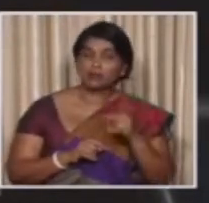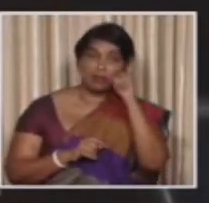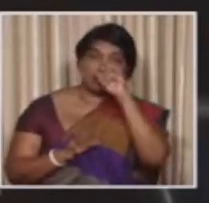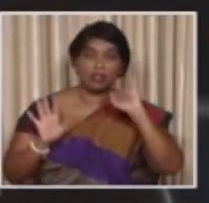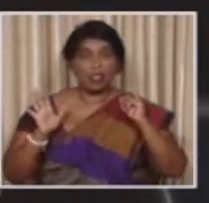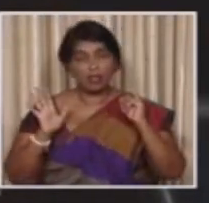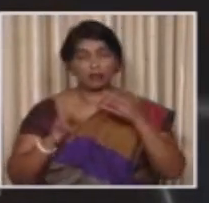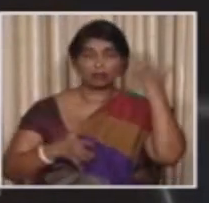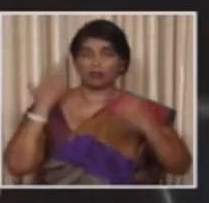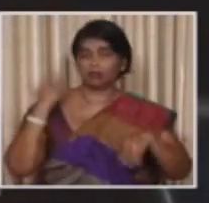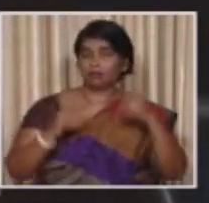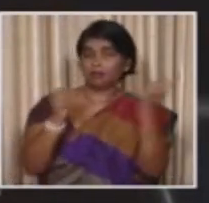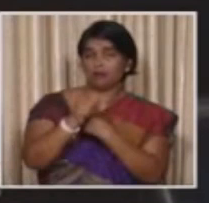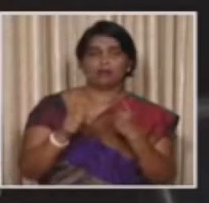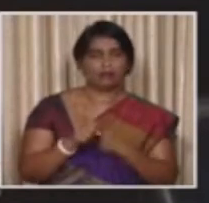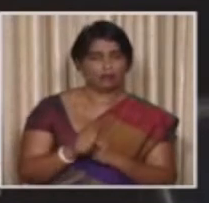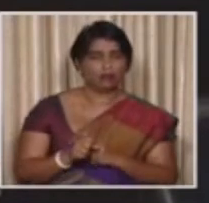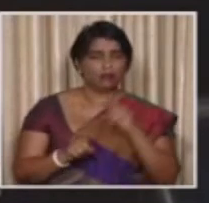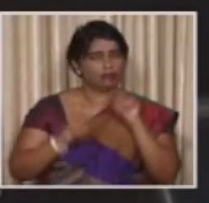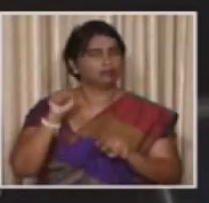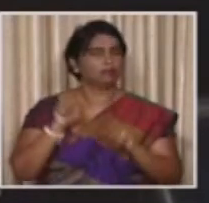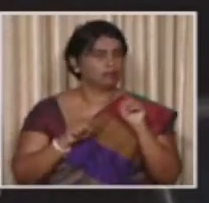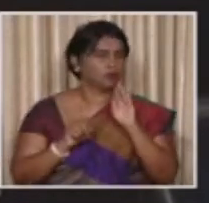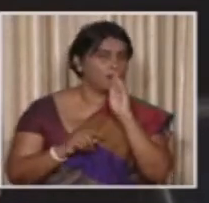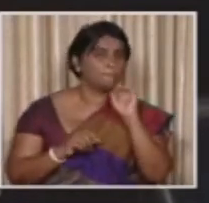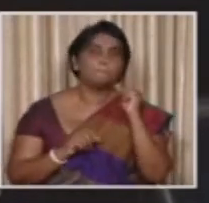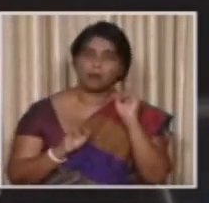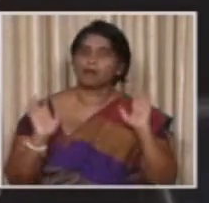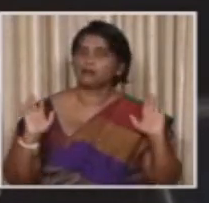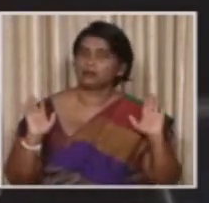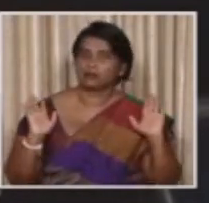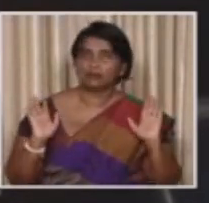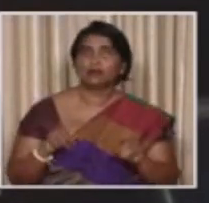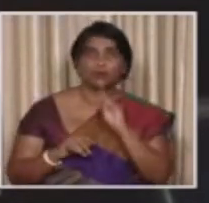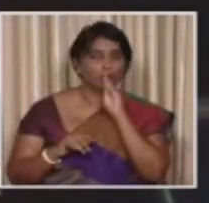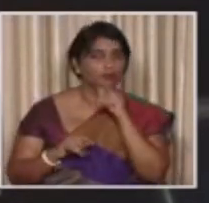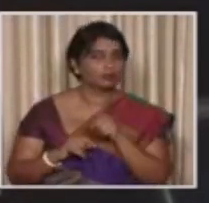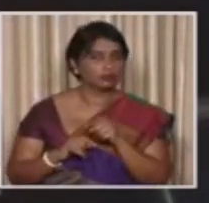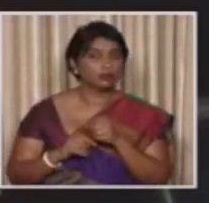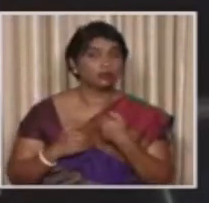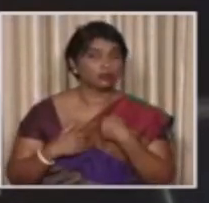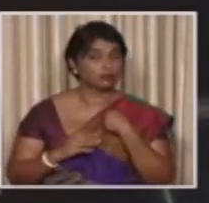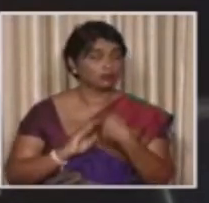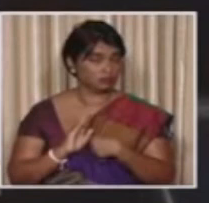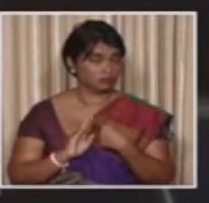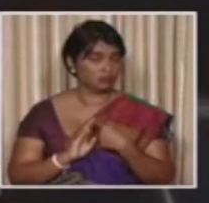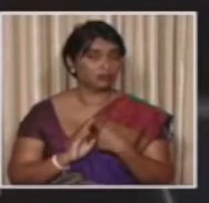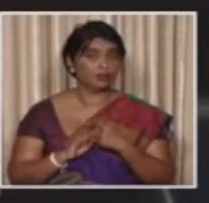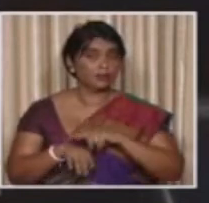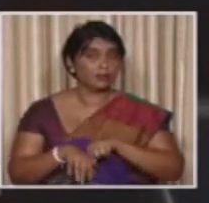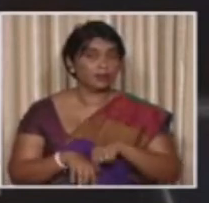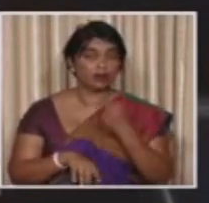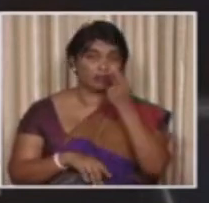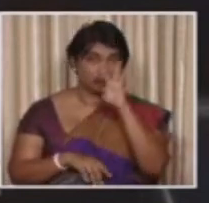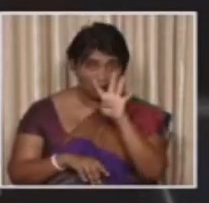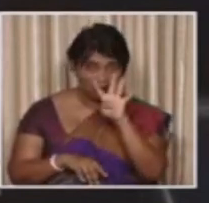60 ගණන් ගිලක් තියෙනවා. අඩු වැඩි වශයෙන් මාසෙකට 50ක් සිද්ධ වෙනවා. ඒ කියන්නේ අපේ රටේ පැය